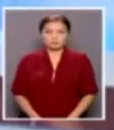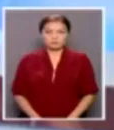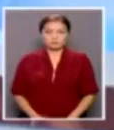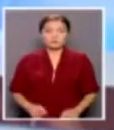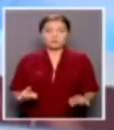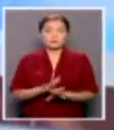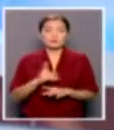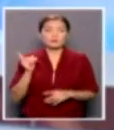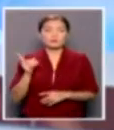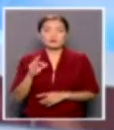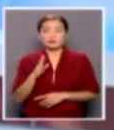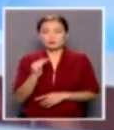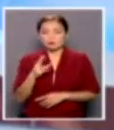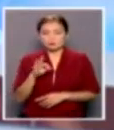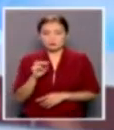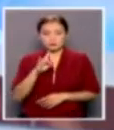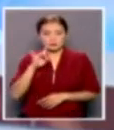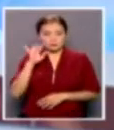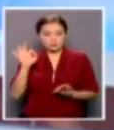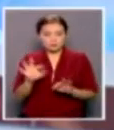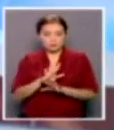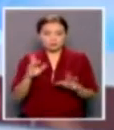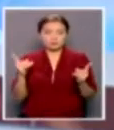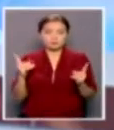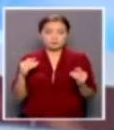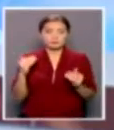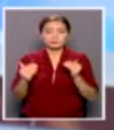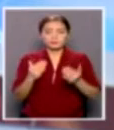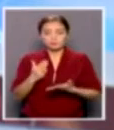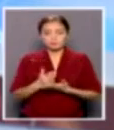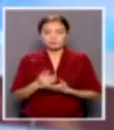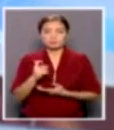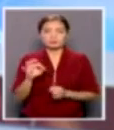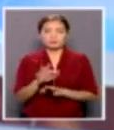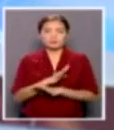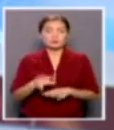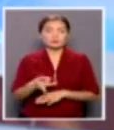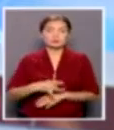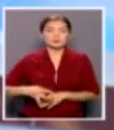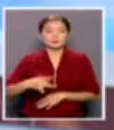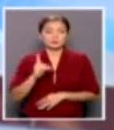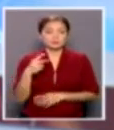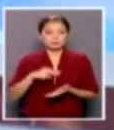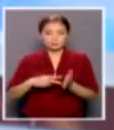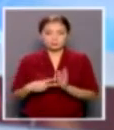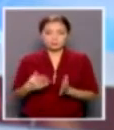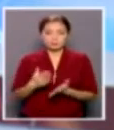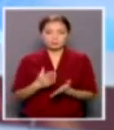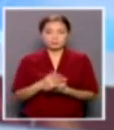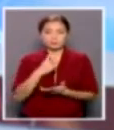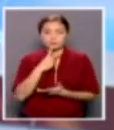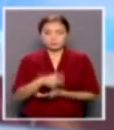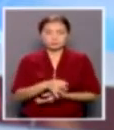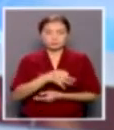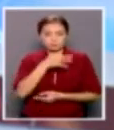Tonguyuk jırdın tınığı Jumekken aqın kazak poeziyasının biyik ölşemi. Jumekkennin jüz öleñi Respublikalık biregei jobası köptün